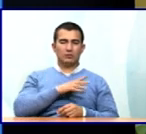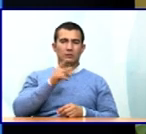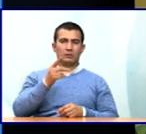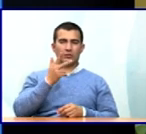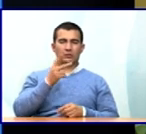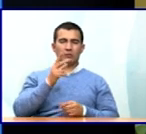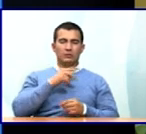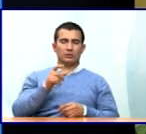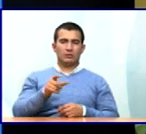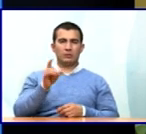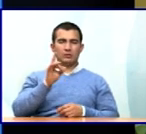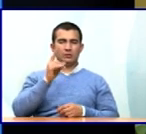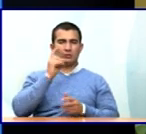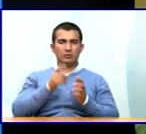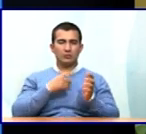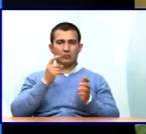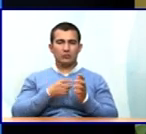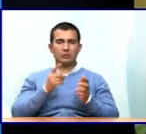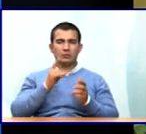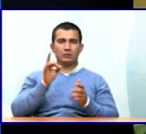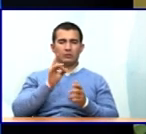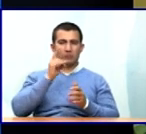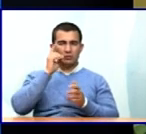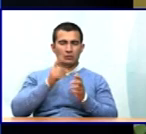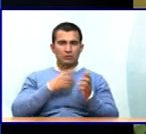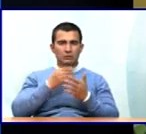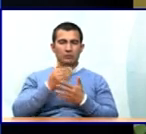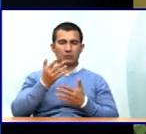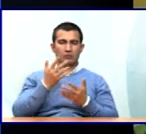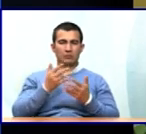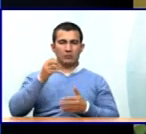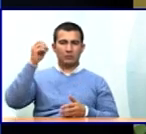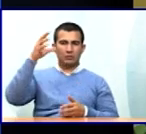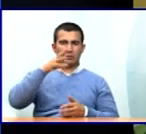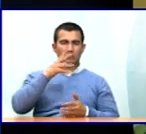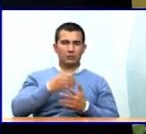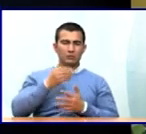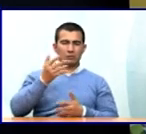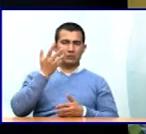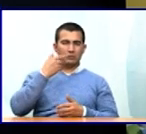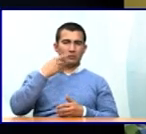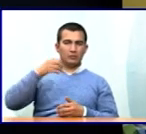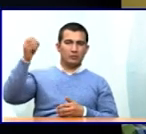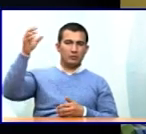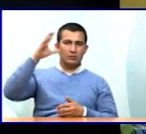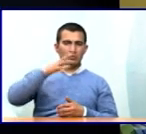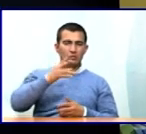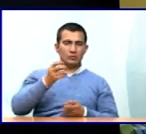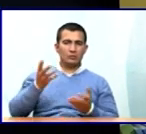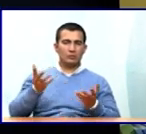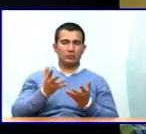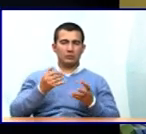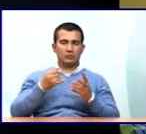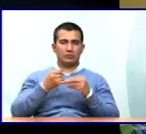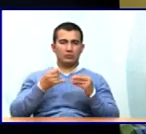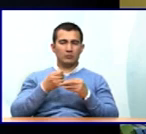joylashtirishdi. Demak, bu qurilmalar nimani o'lchaydi? Birinchi, quyosh radiatsiyasi, ya'ni quyoshdan kelayotgan nurlanish,